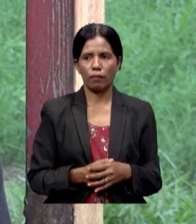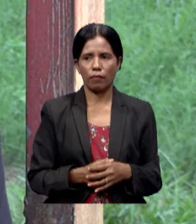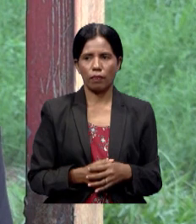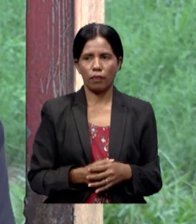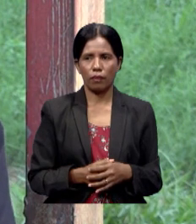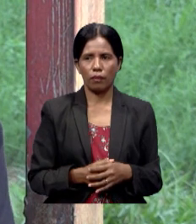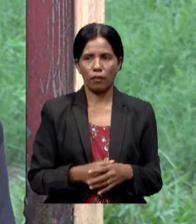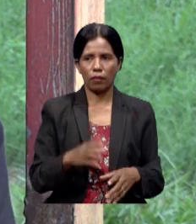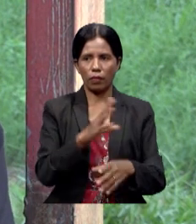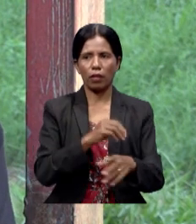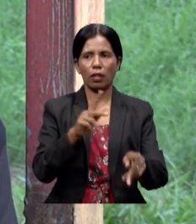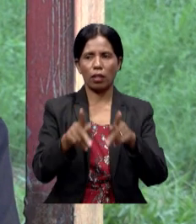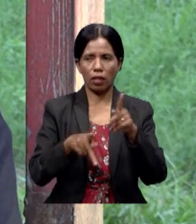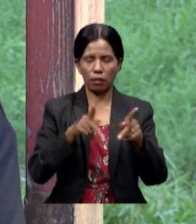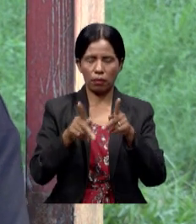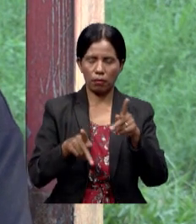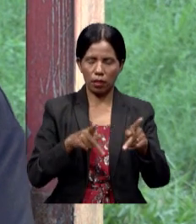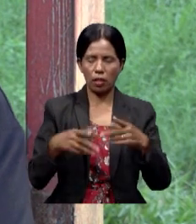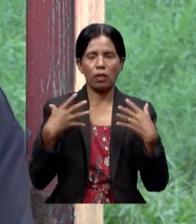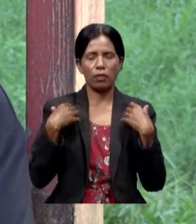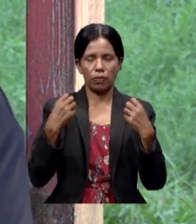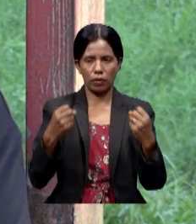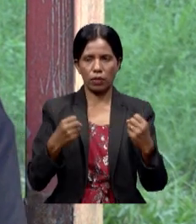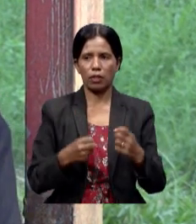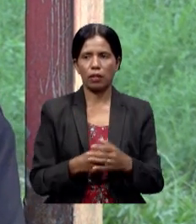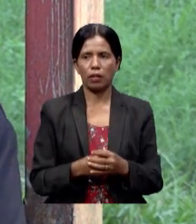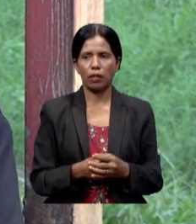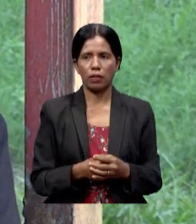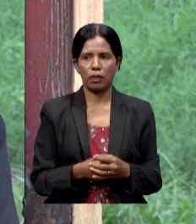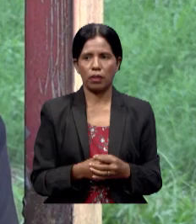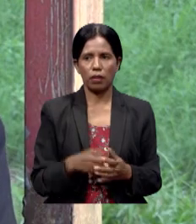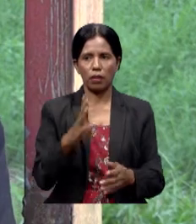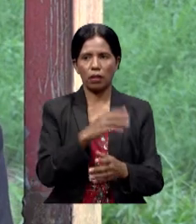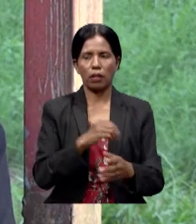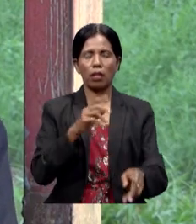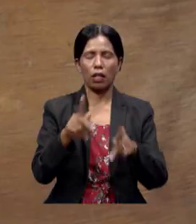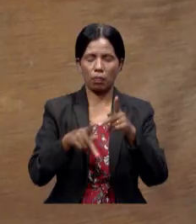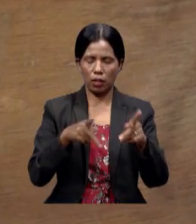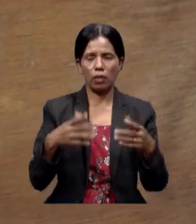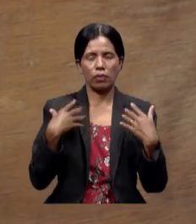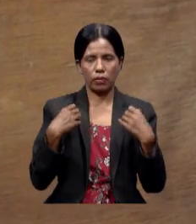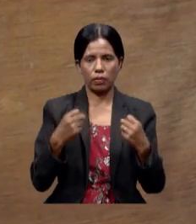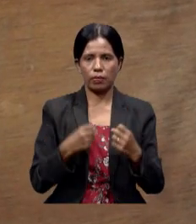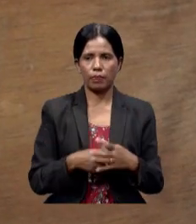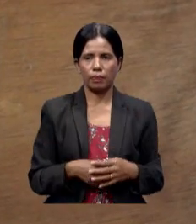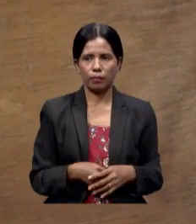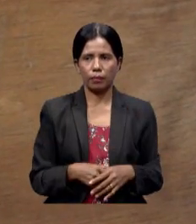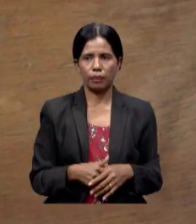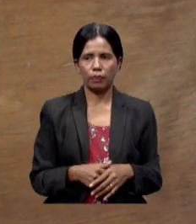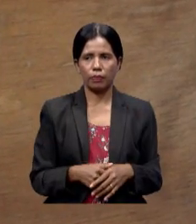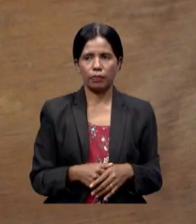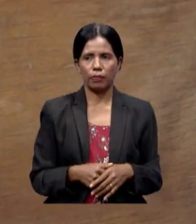Ferik ne orang emannya kuat, jujur emane hebat. Sin kra emane hebat.